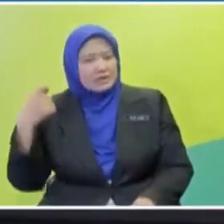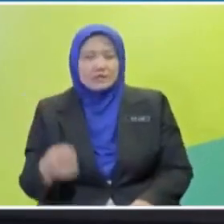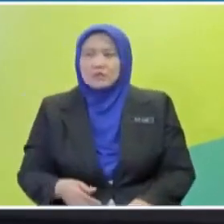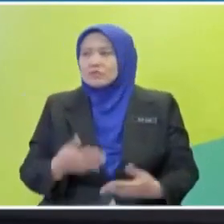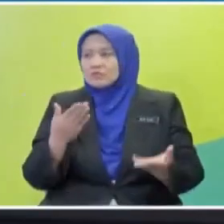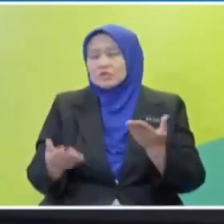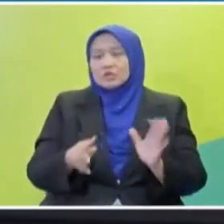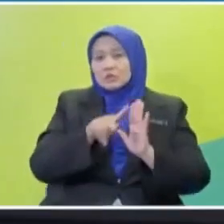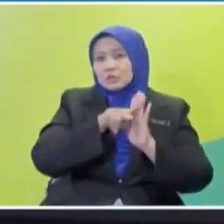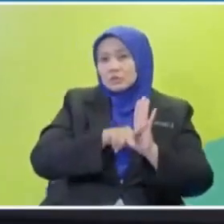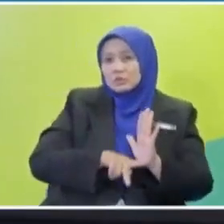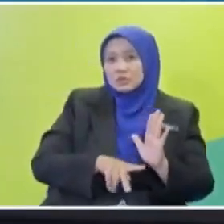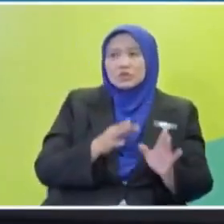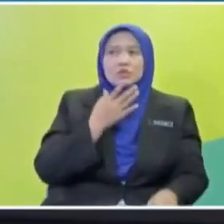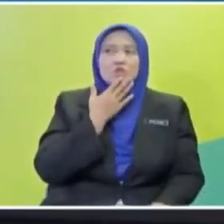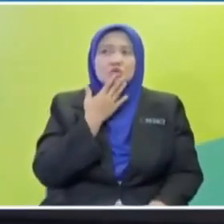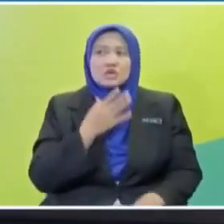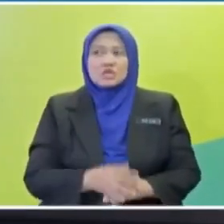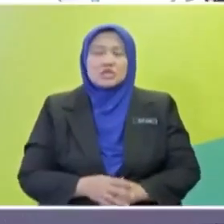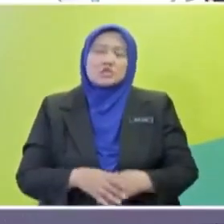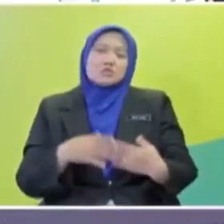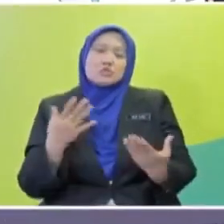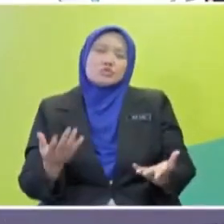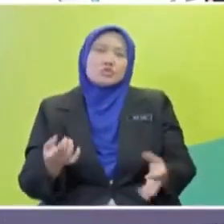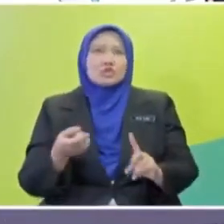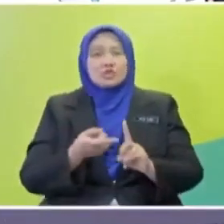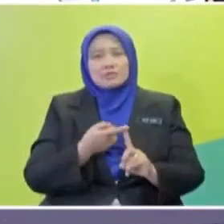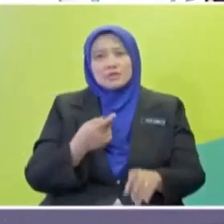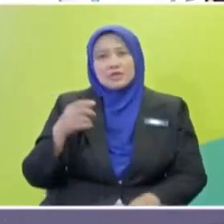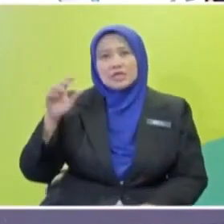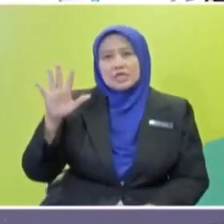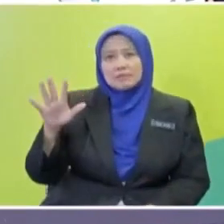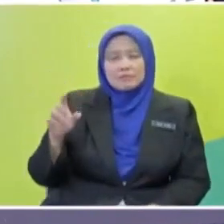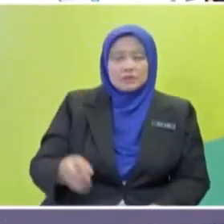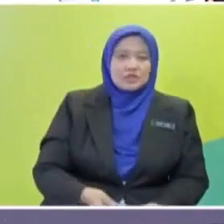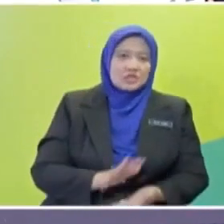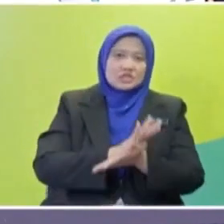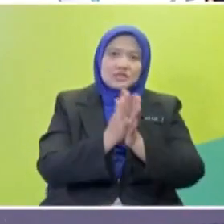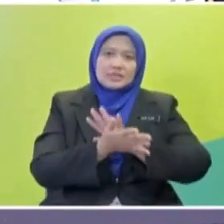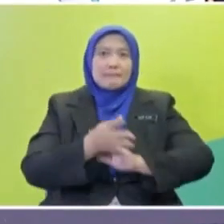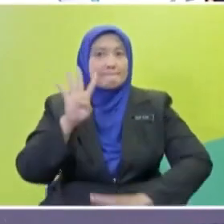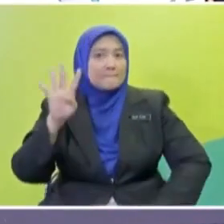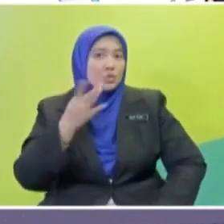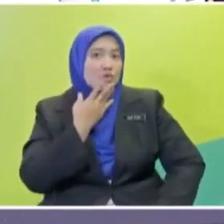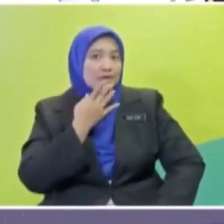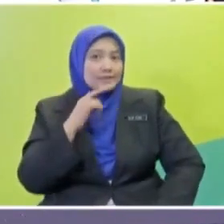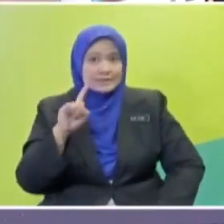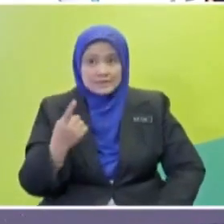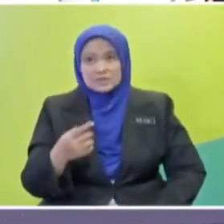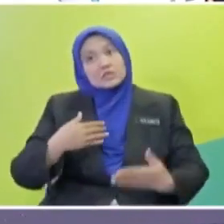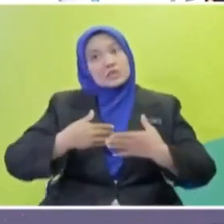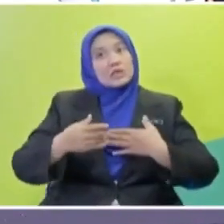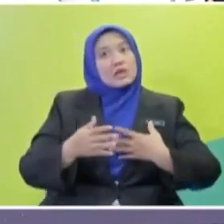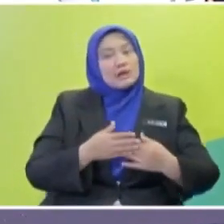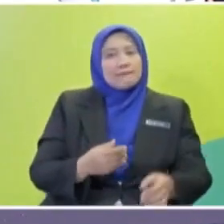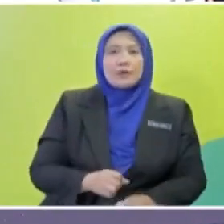boleh kurangkan. Terlalu banyak warna, kita boleh kurangkanlah. Okey, mungkin daripada 5 kita guna 3 ataupun 5 guna 4. Jadi filamen ni pun kita tak